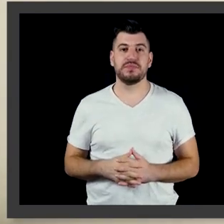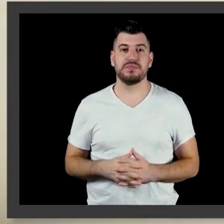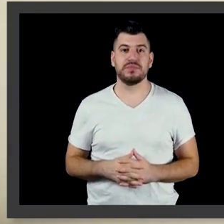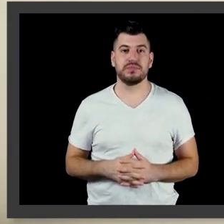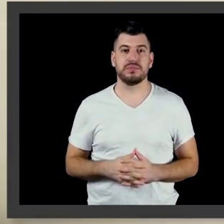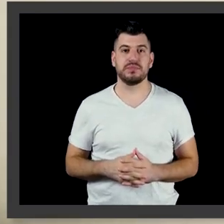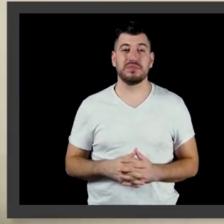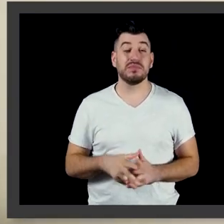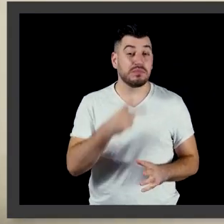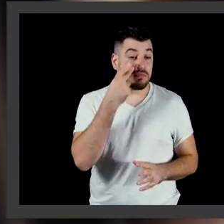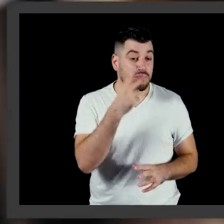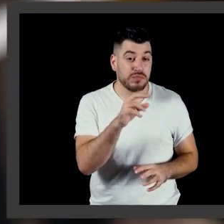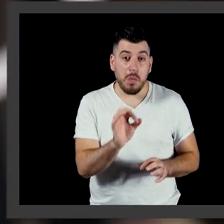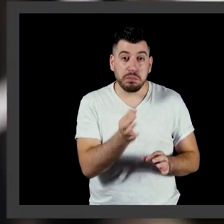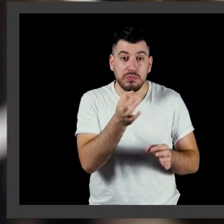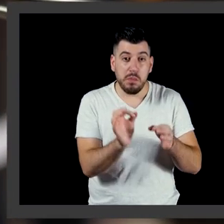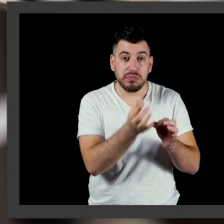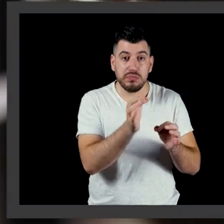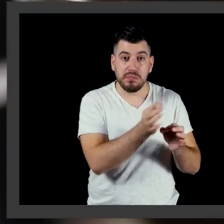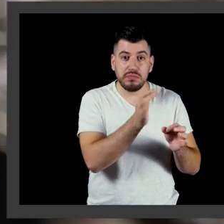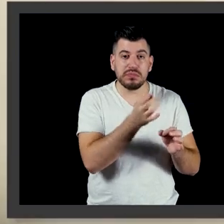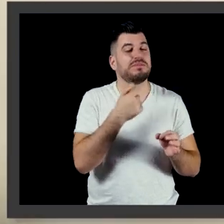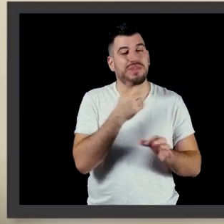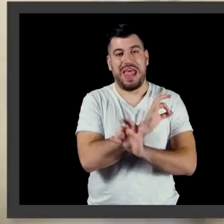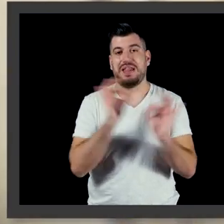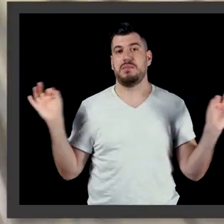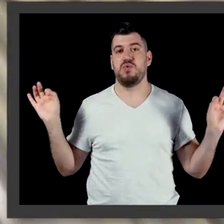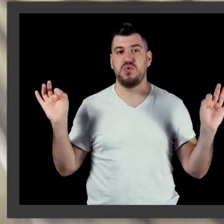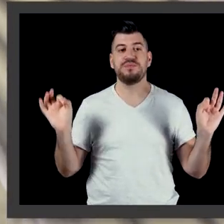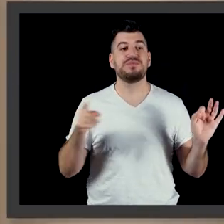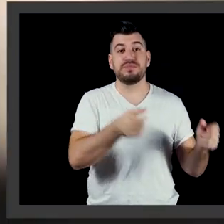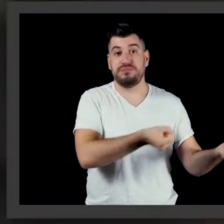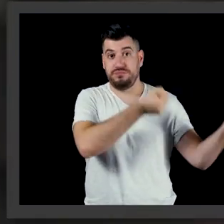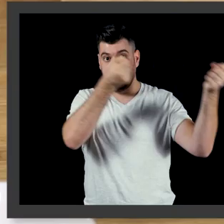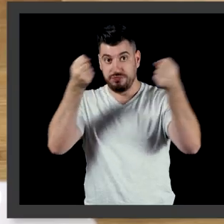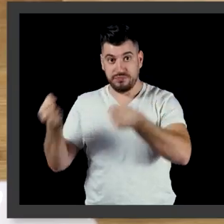Μόλις αρχίσει να βγάζει φουσκάλες, η μπεσαμέλ μας είναι έτοιμη. Αφαιρούμε από τη φωτιά.